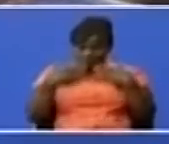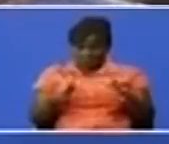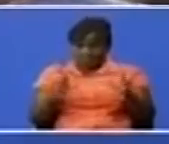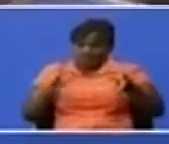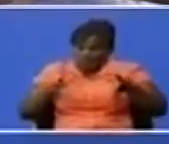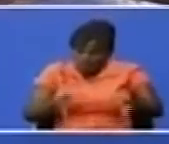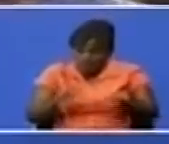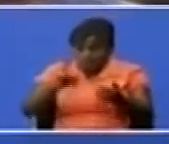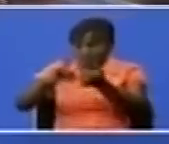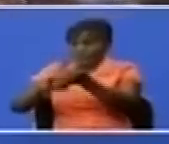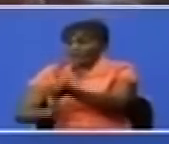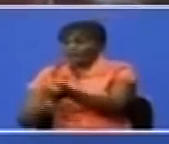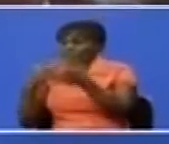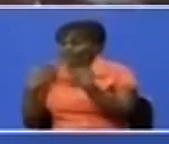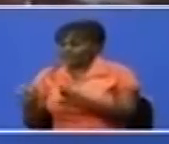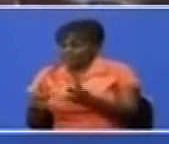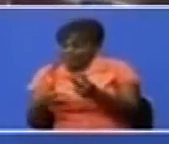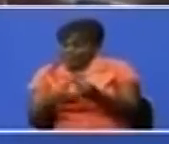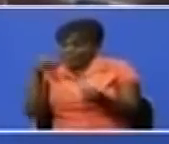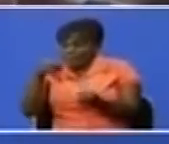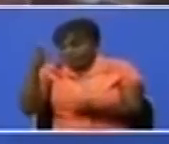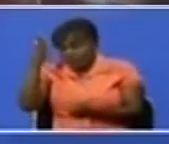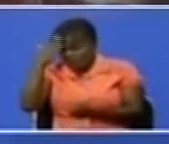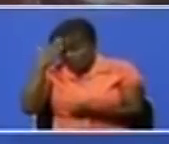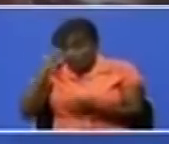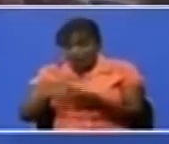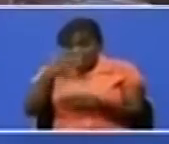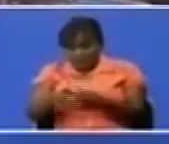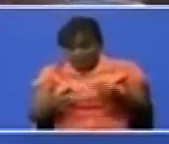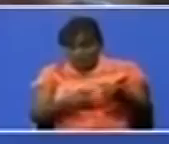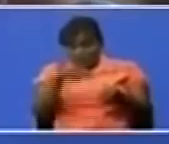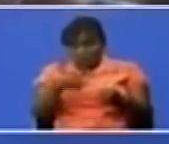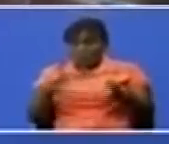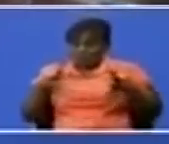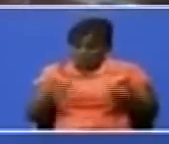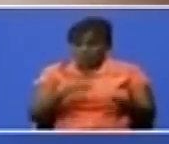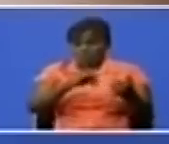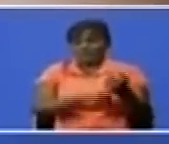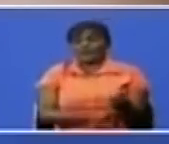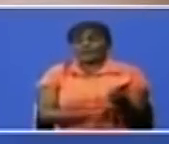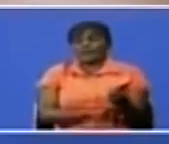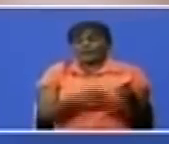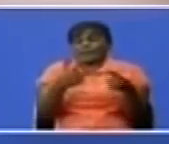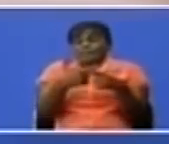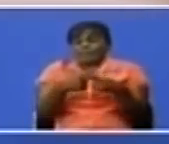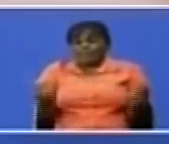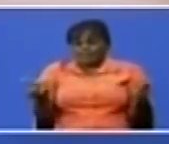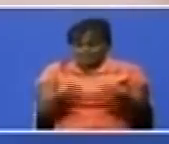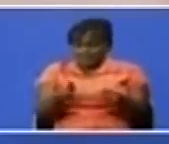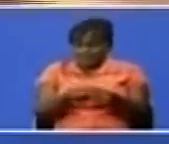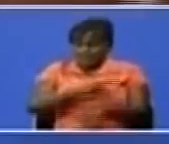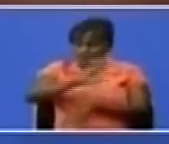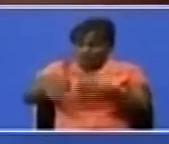wanalazimishwa kuolewa. Na msichana ametahiriwa hakujua ya kuwa baada ya tohara ni kulazimishwa kuolewa. Hata hivyo, pamoja na hayo